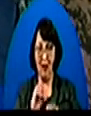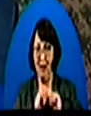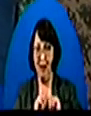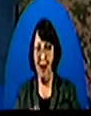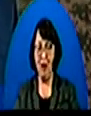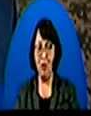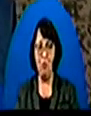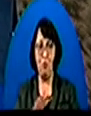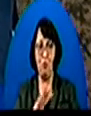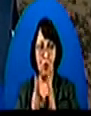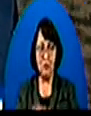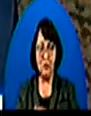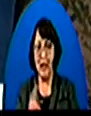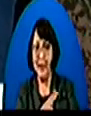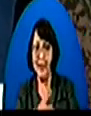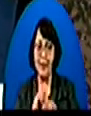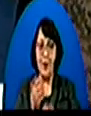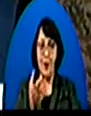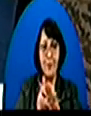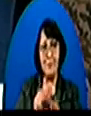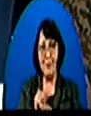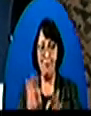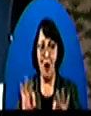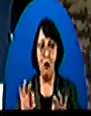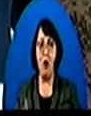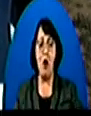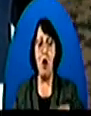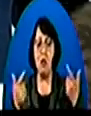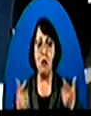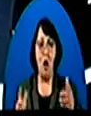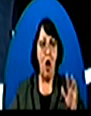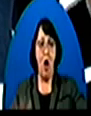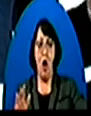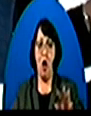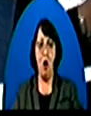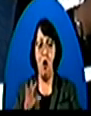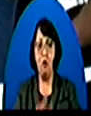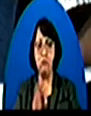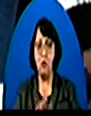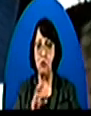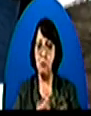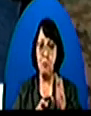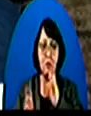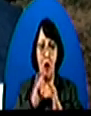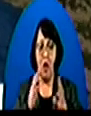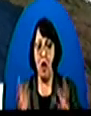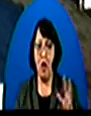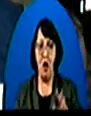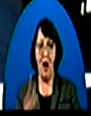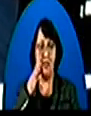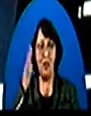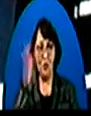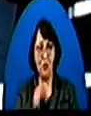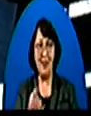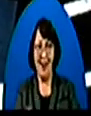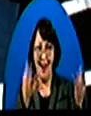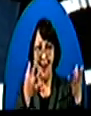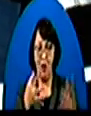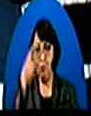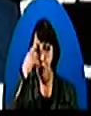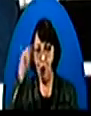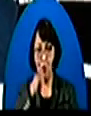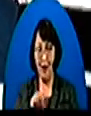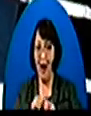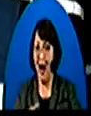гэсэн иймэрхүү дасгал сургалт зохион байхгүй бэлэн байдлаас бүрэн хангахгүй тийм хандлага бол олон улсад харагдаж байгаа. Тэгээд Монгол улс нь иймэрхүү арга